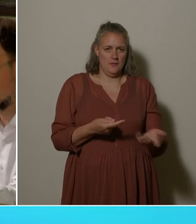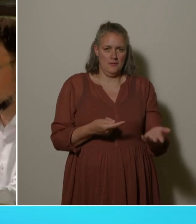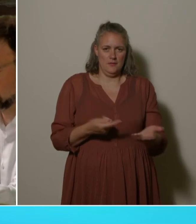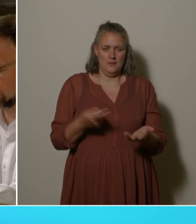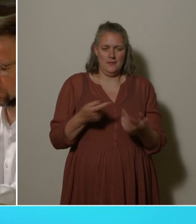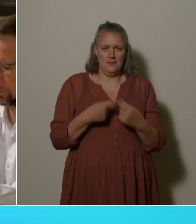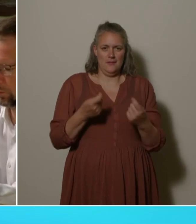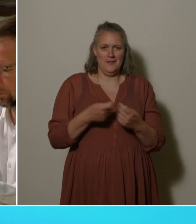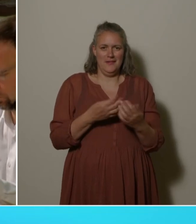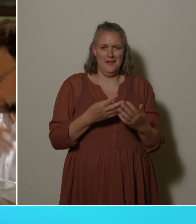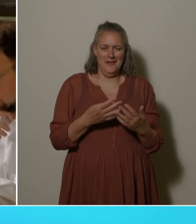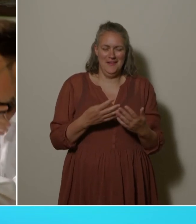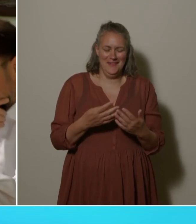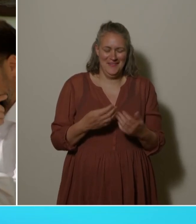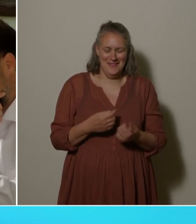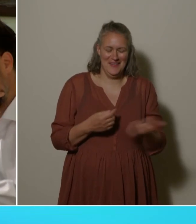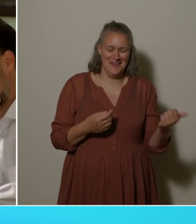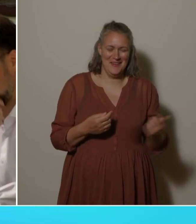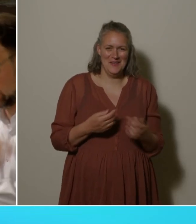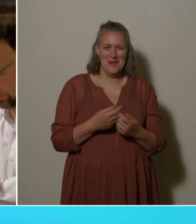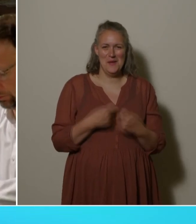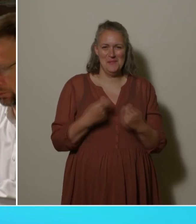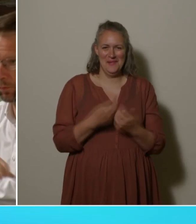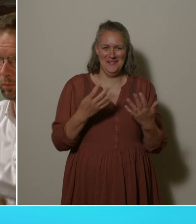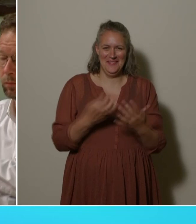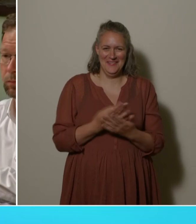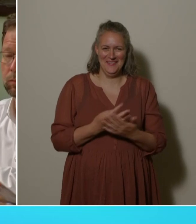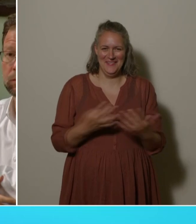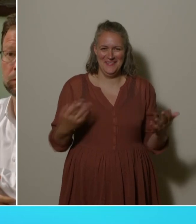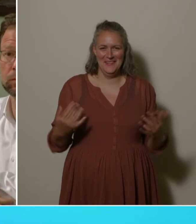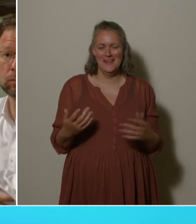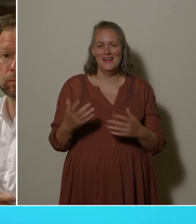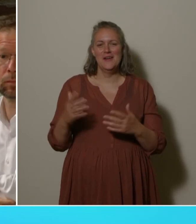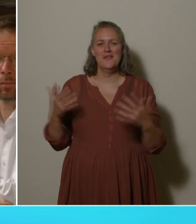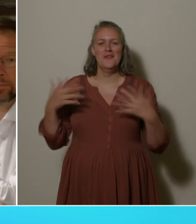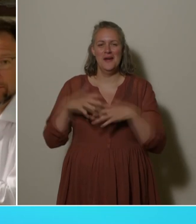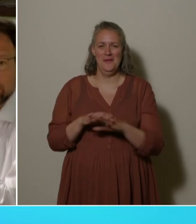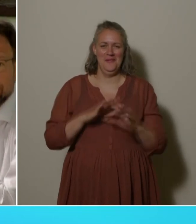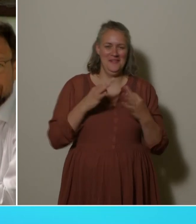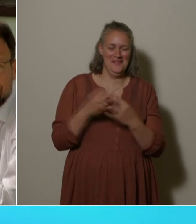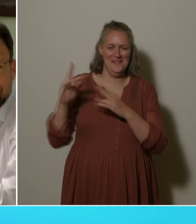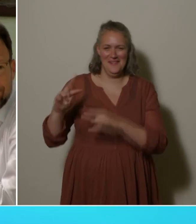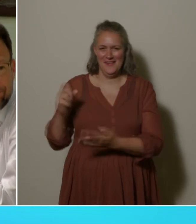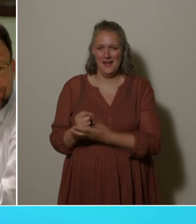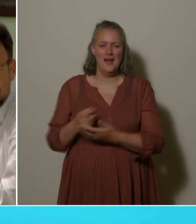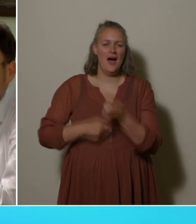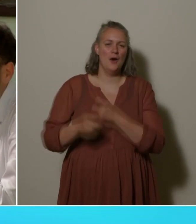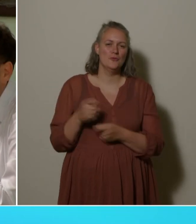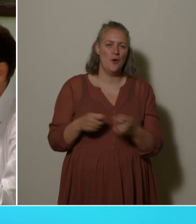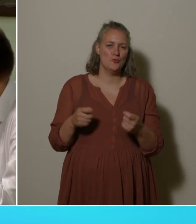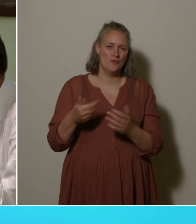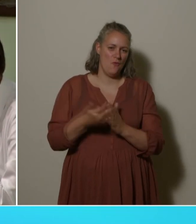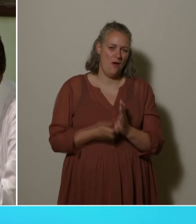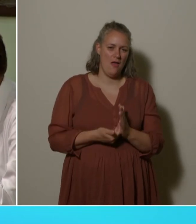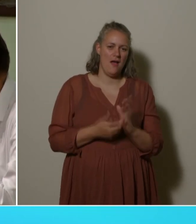Grünen, Vereinbarkeit von Familie und Ehrenamt. Hier die Austauschvorlage und beachten Sie bitte, dass der Titel geändert